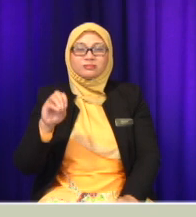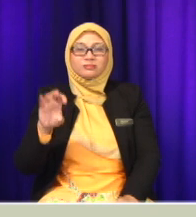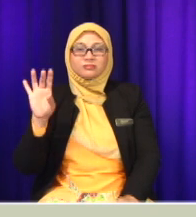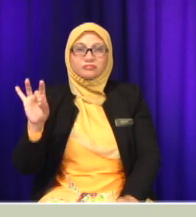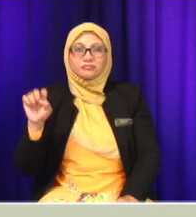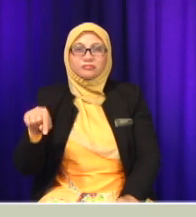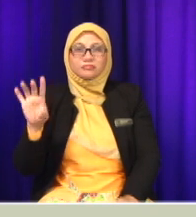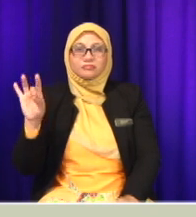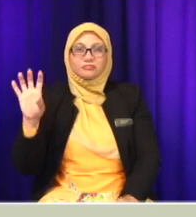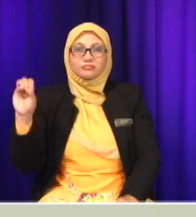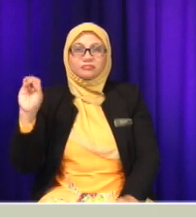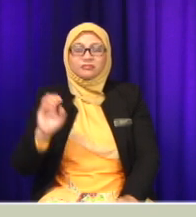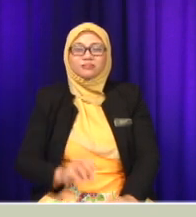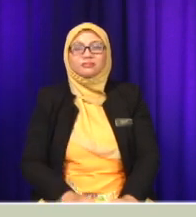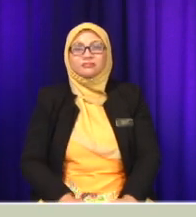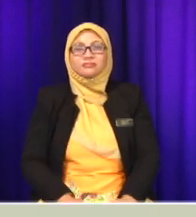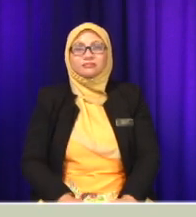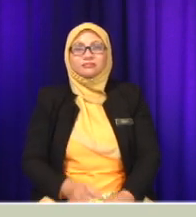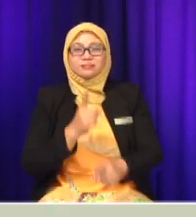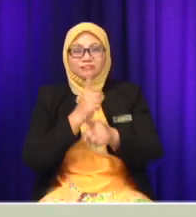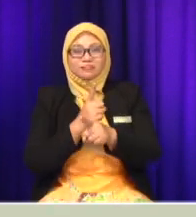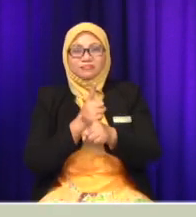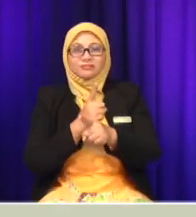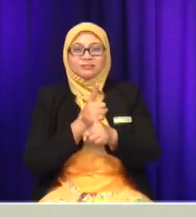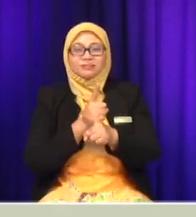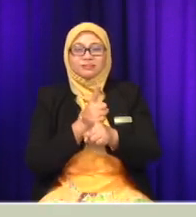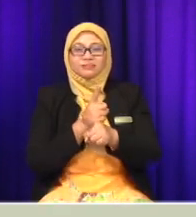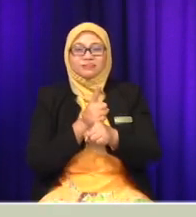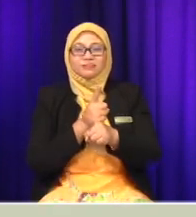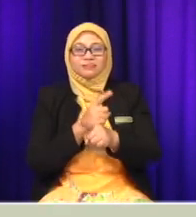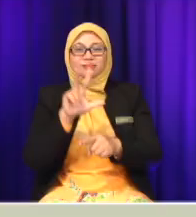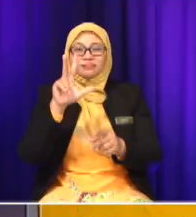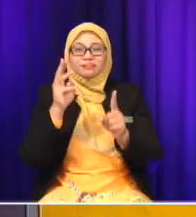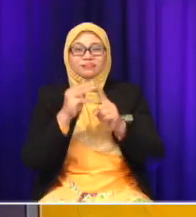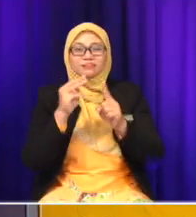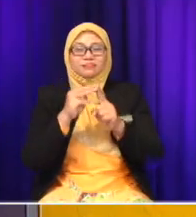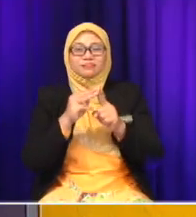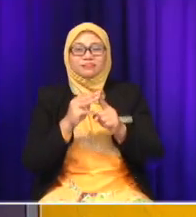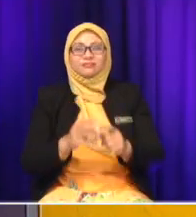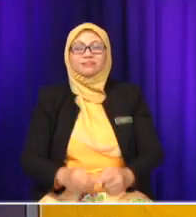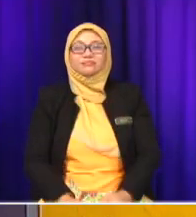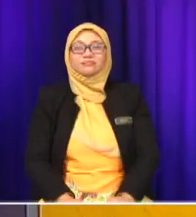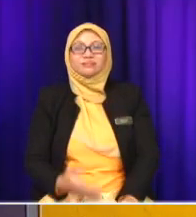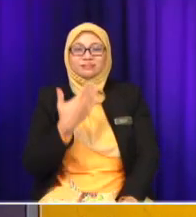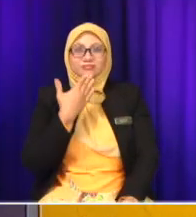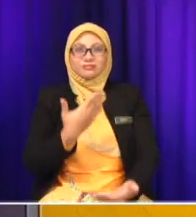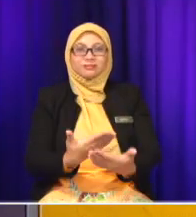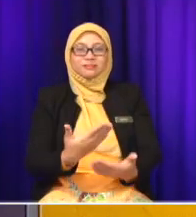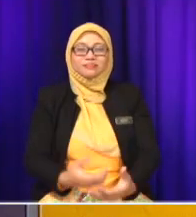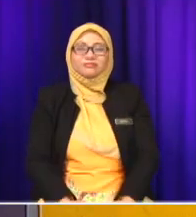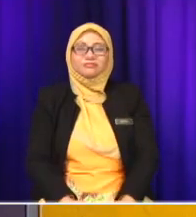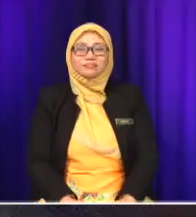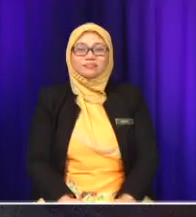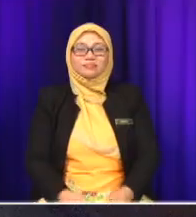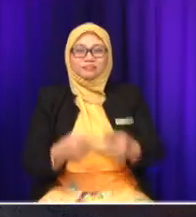r880 sen okey betul tu Masus tiga markah di situ baik jawapannya sangat hebat daripada